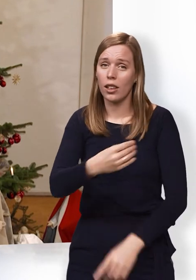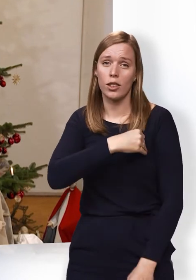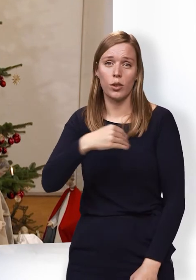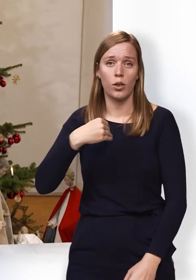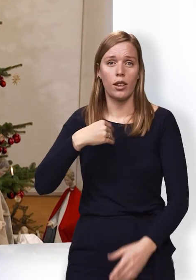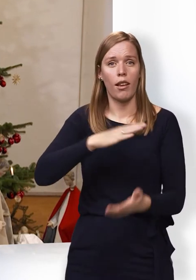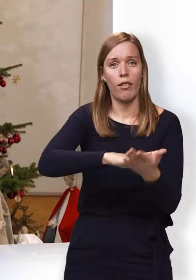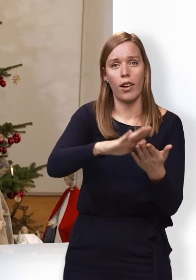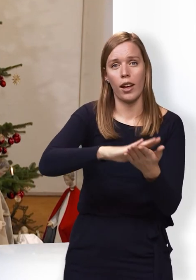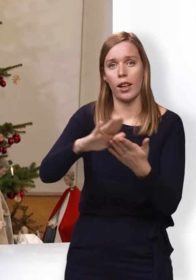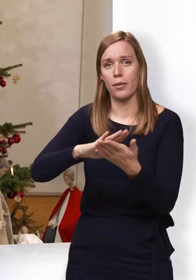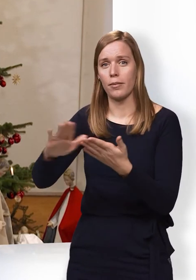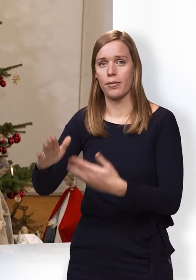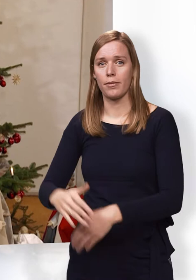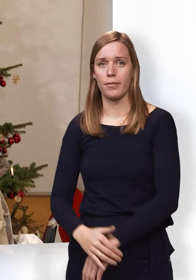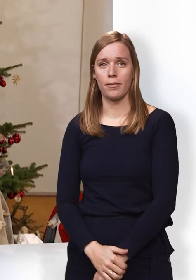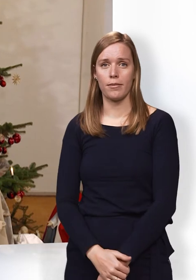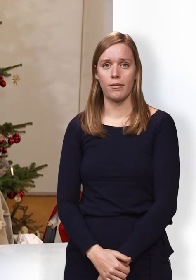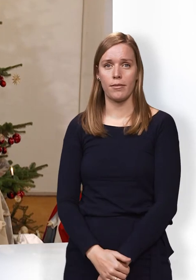Sünden.